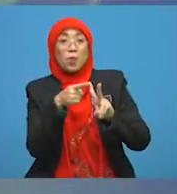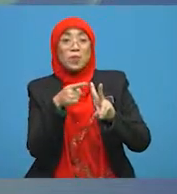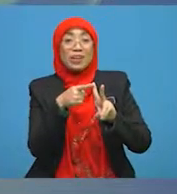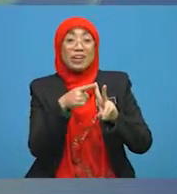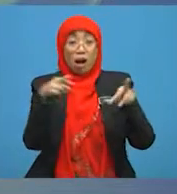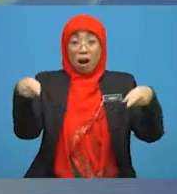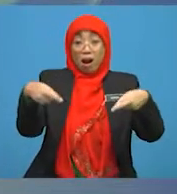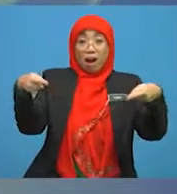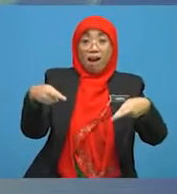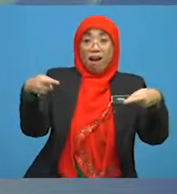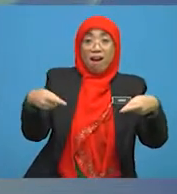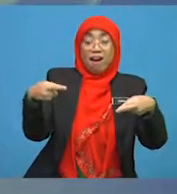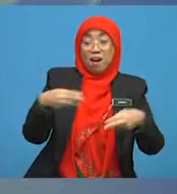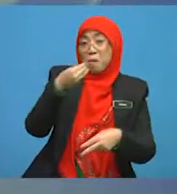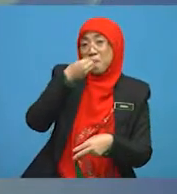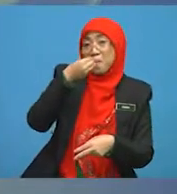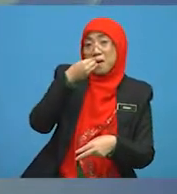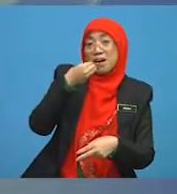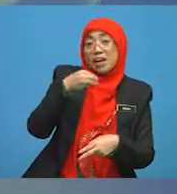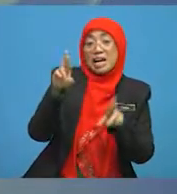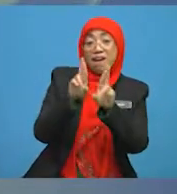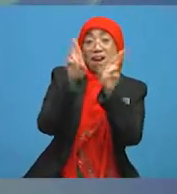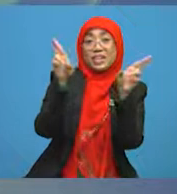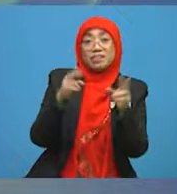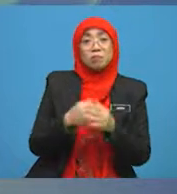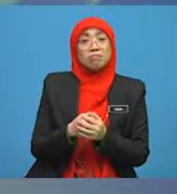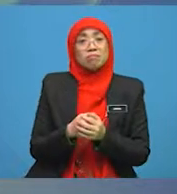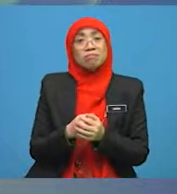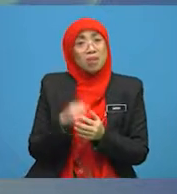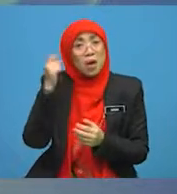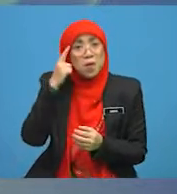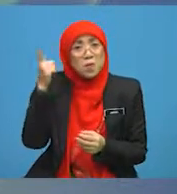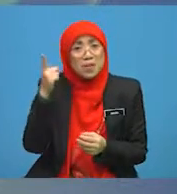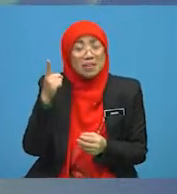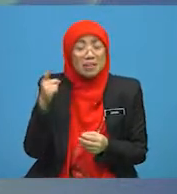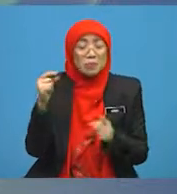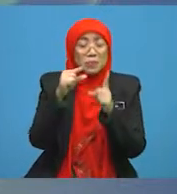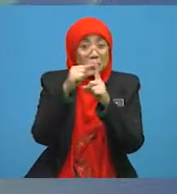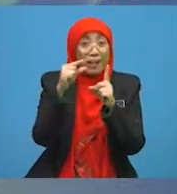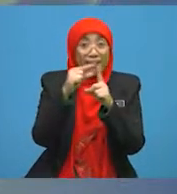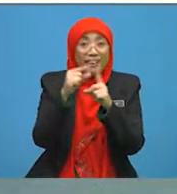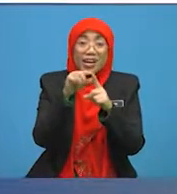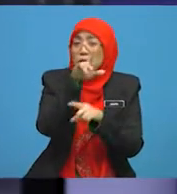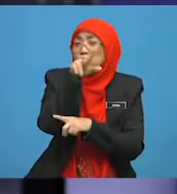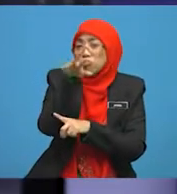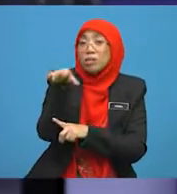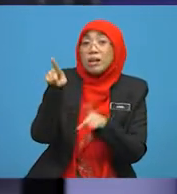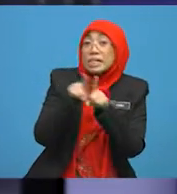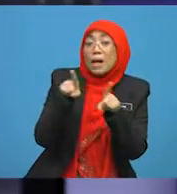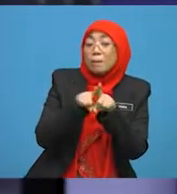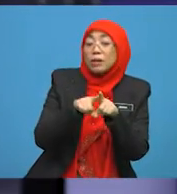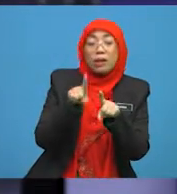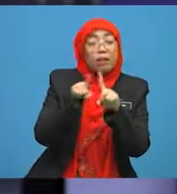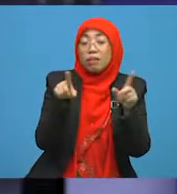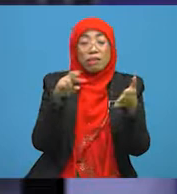rendang ayam semasa hari raya. Berdasarkan contoh-contoh yang cikgu berikan tadi, cikgu berharap